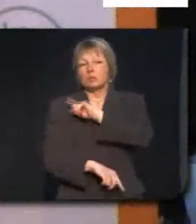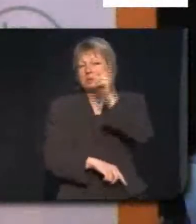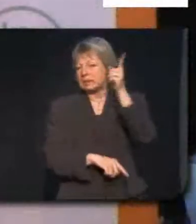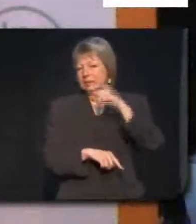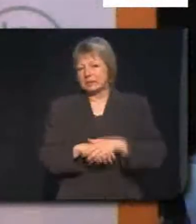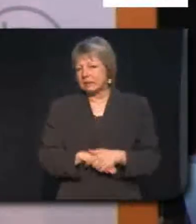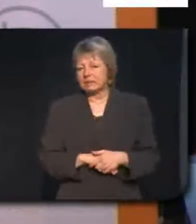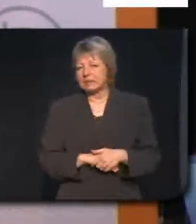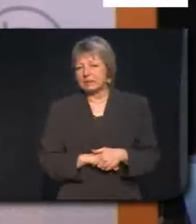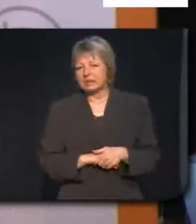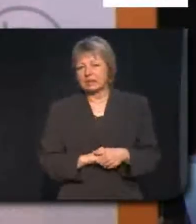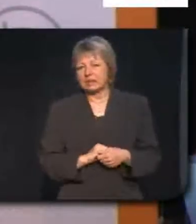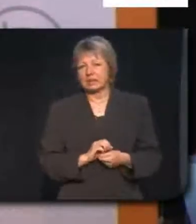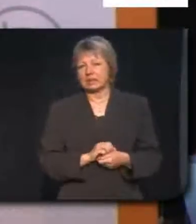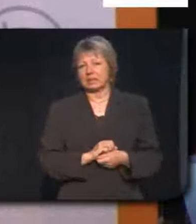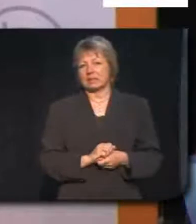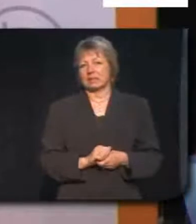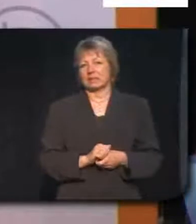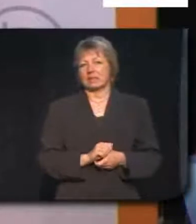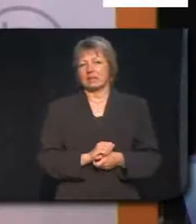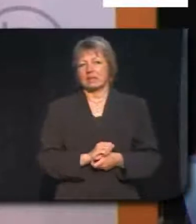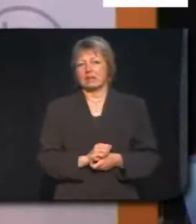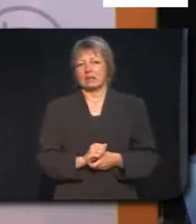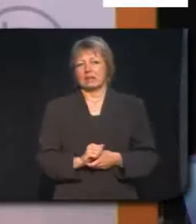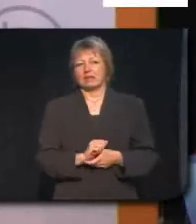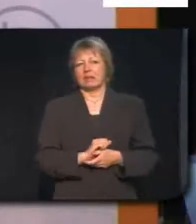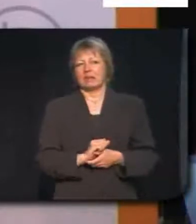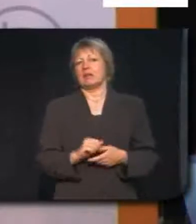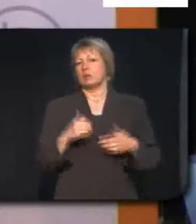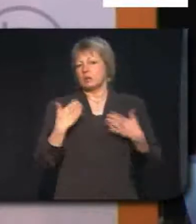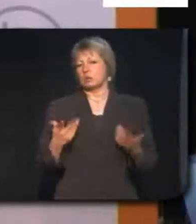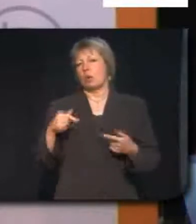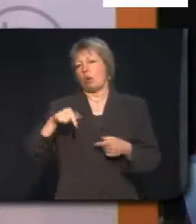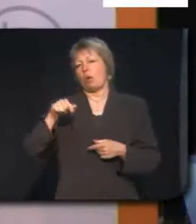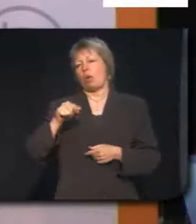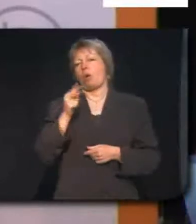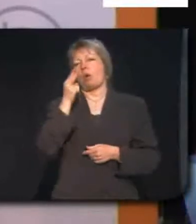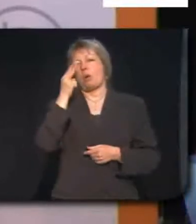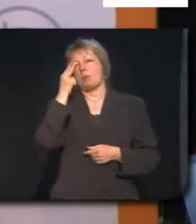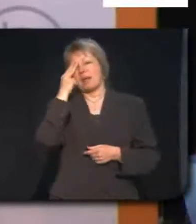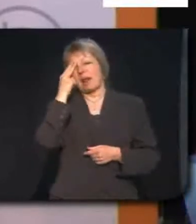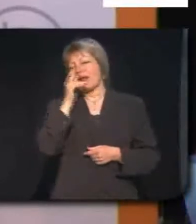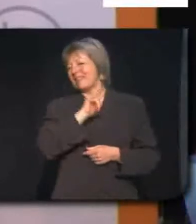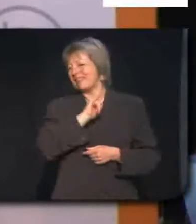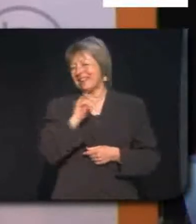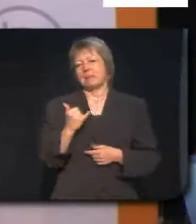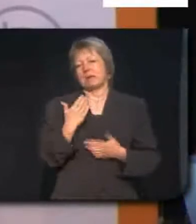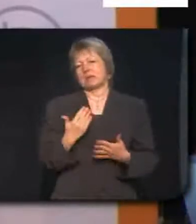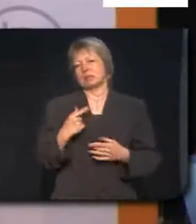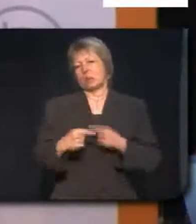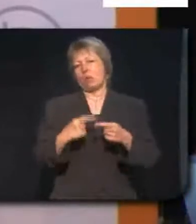das ist einfach go wie wir das bei Piraten immer machen die Versammlungsleitung